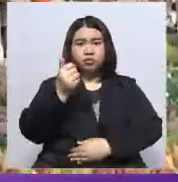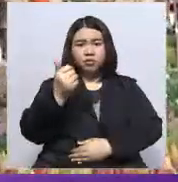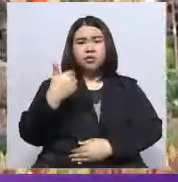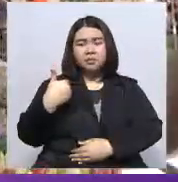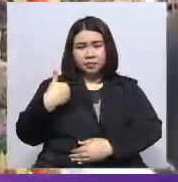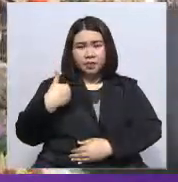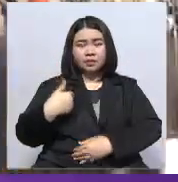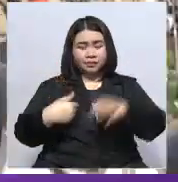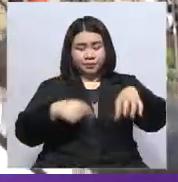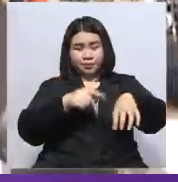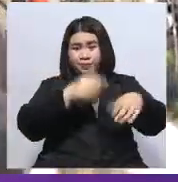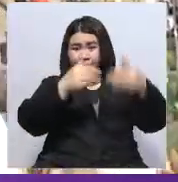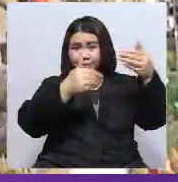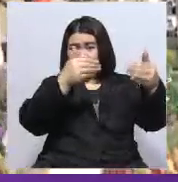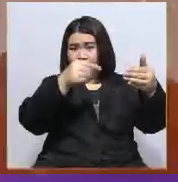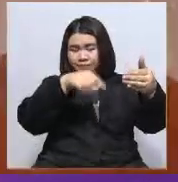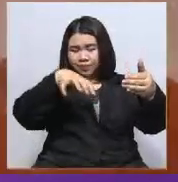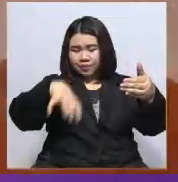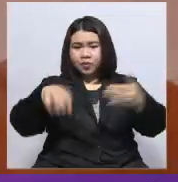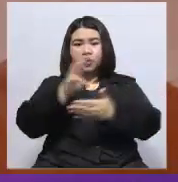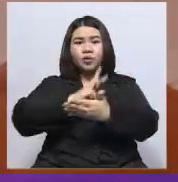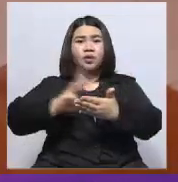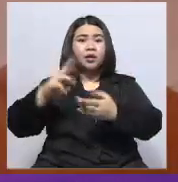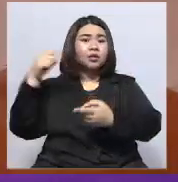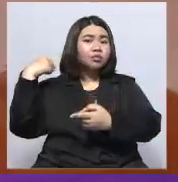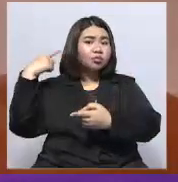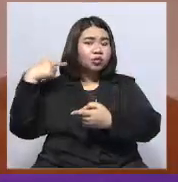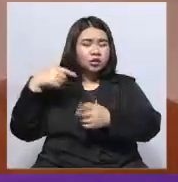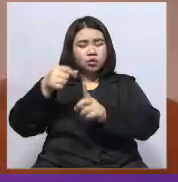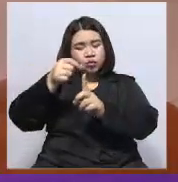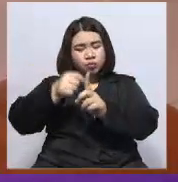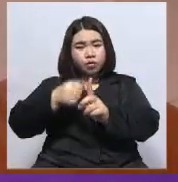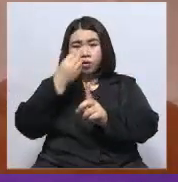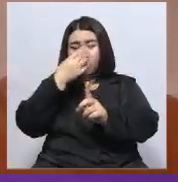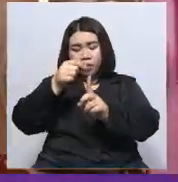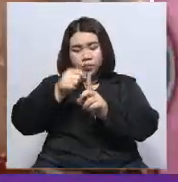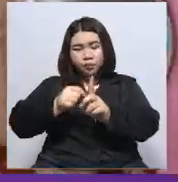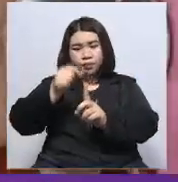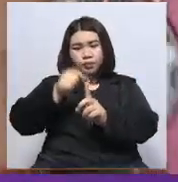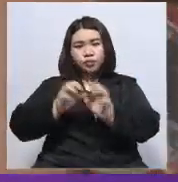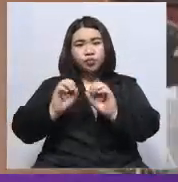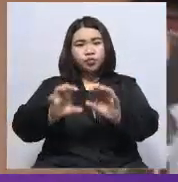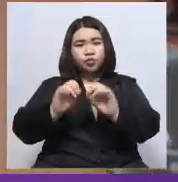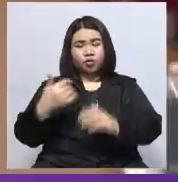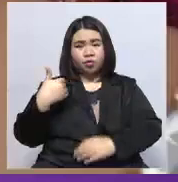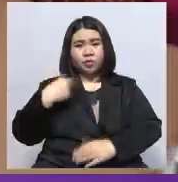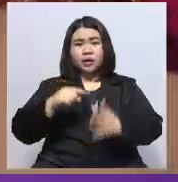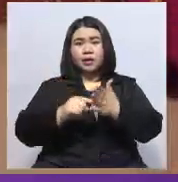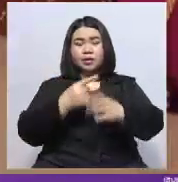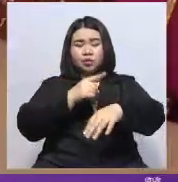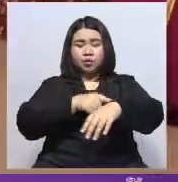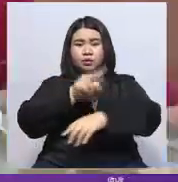กล้เคียงจุดนิทรรศการค่ะจะมีวิทยาลัยในวังหญิงมาจัดสอนร้อยมาลัยให้กับผู้ร่วมงานซึ่งวันนี้จะเริ่มสอนในเว